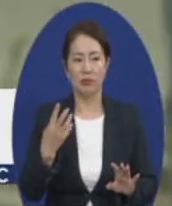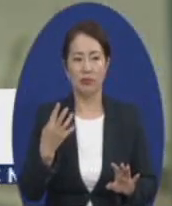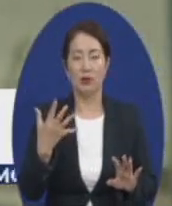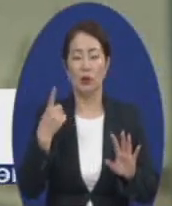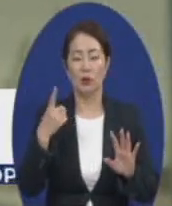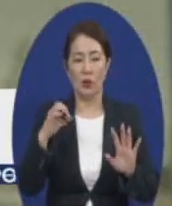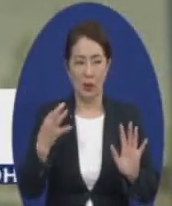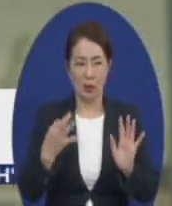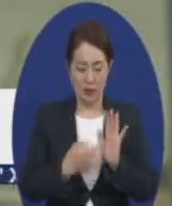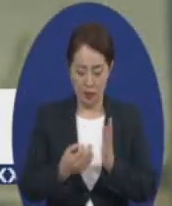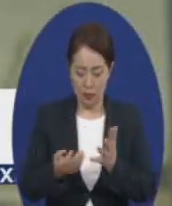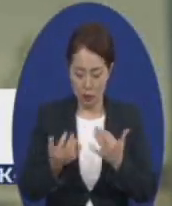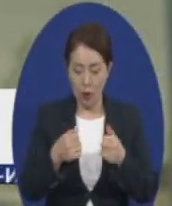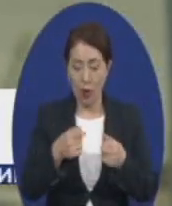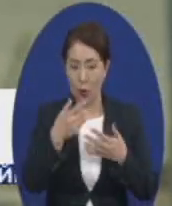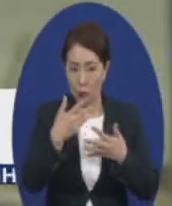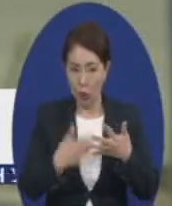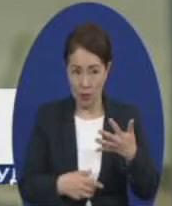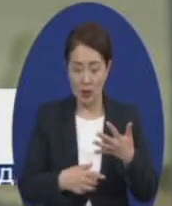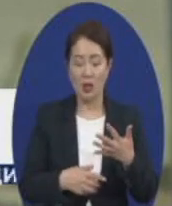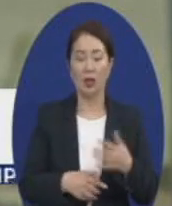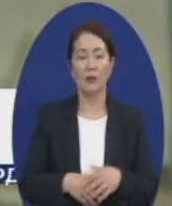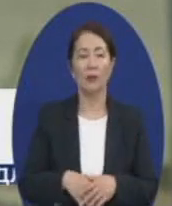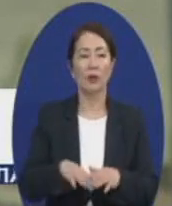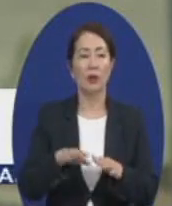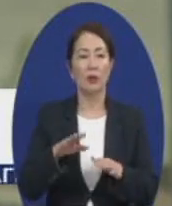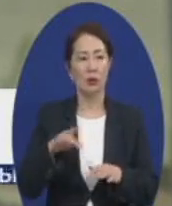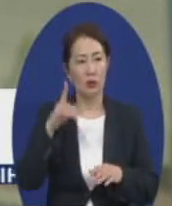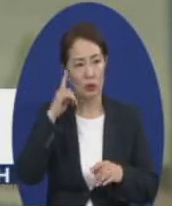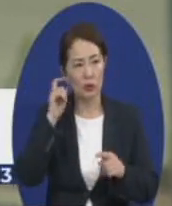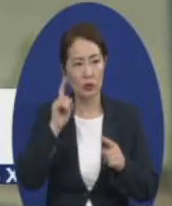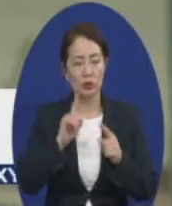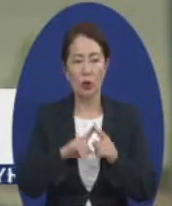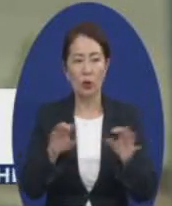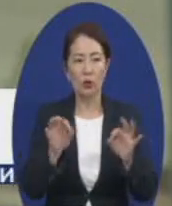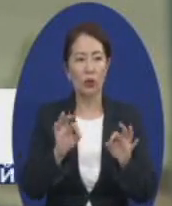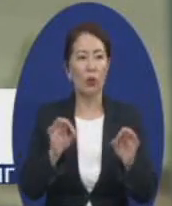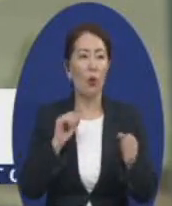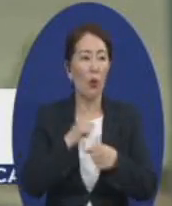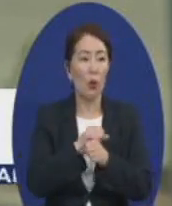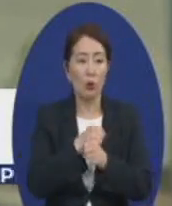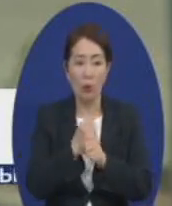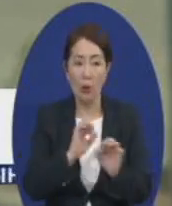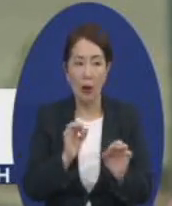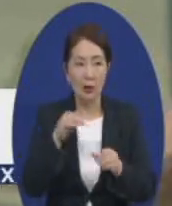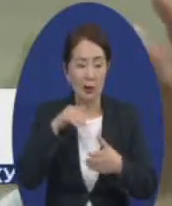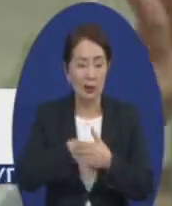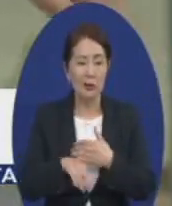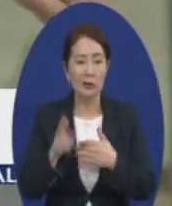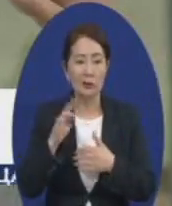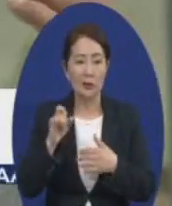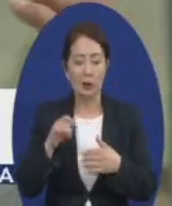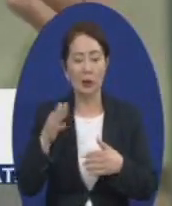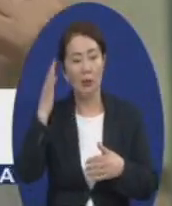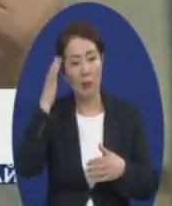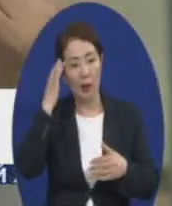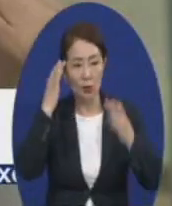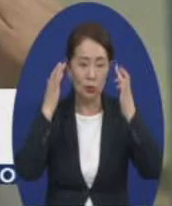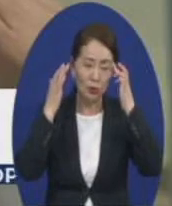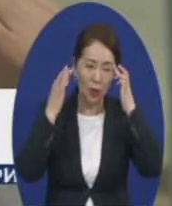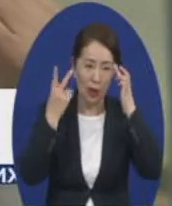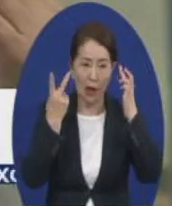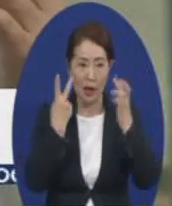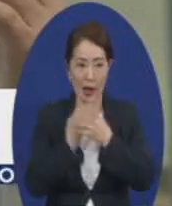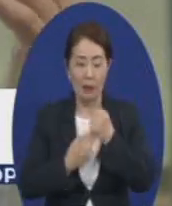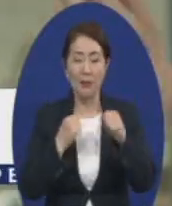гэсэн энэ дугаар хүртлээ. Юу ч зориггүй хөтлөн гэж байхгүй. Энэ дасгал дотор баруун зүүн тарих